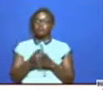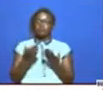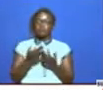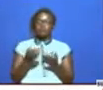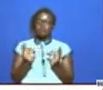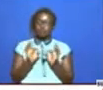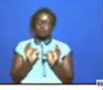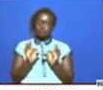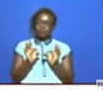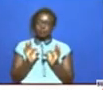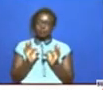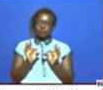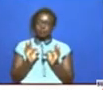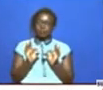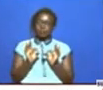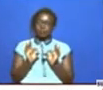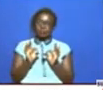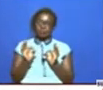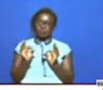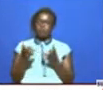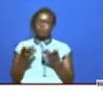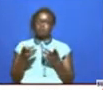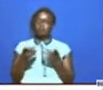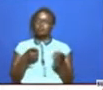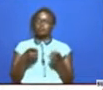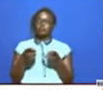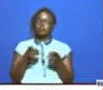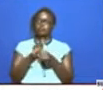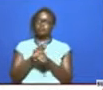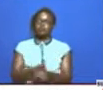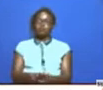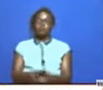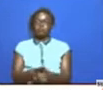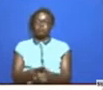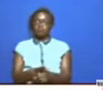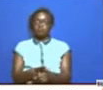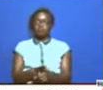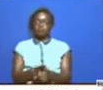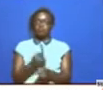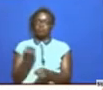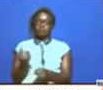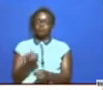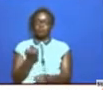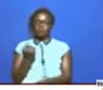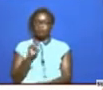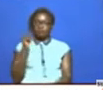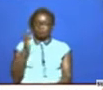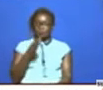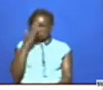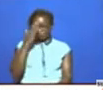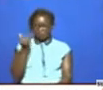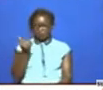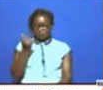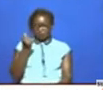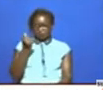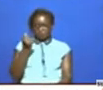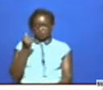ambazo zimeshikiliwa mateka kuumiza watu wasiokuwa na hatia kwa sababu wako na maoni